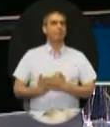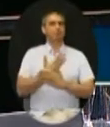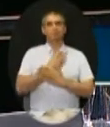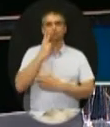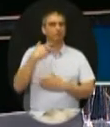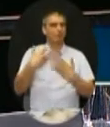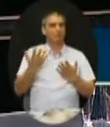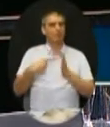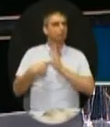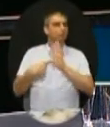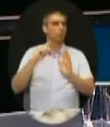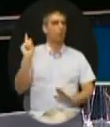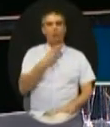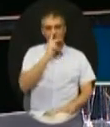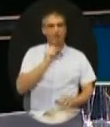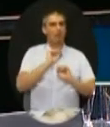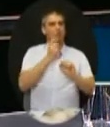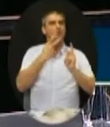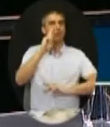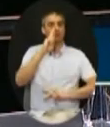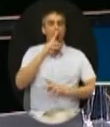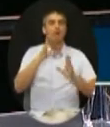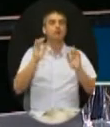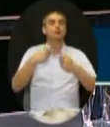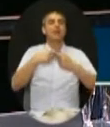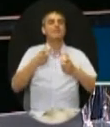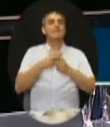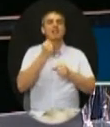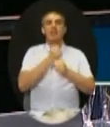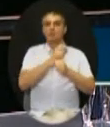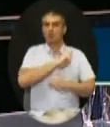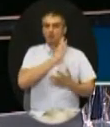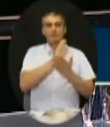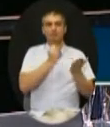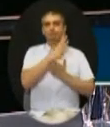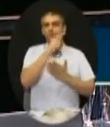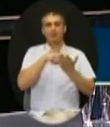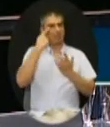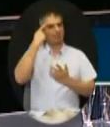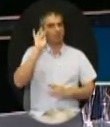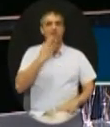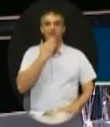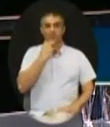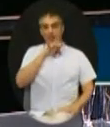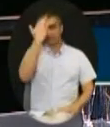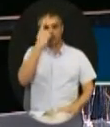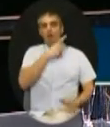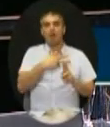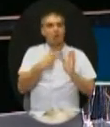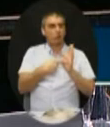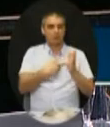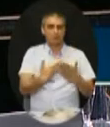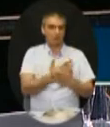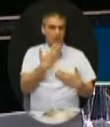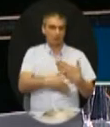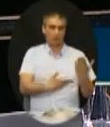בושה, בפנים גלויות ואף צובר רעדה. עשרות חברי לייבור כבר הורחקו עקב הערות ודעות אנטי-ישראליות קיצוניות והם רק דוגמה